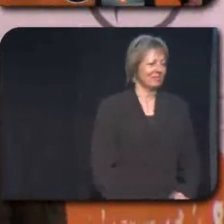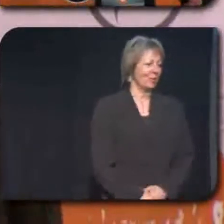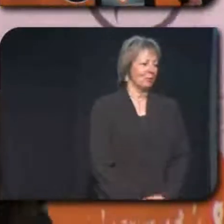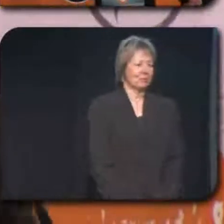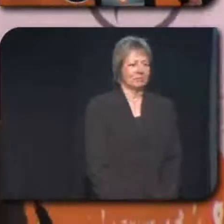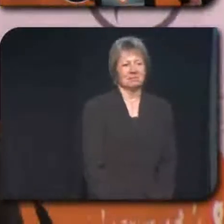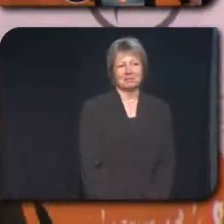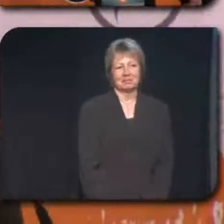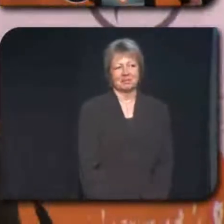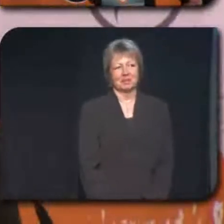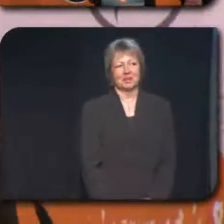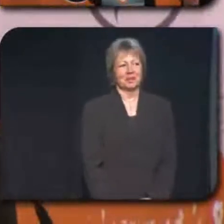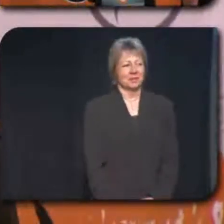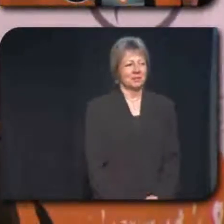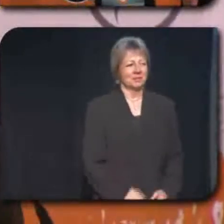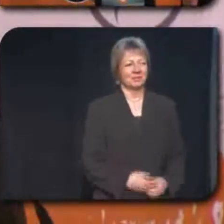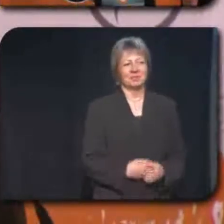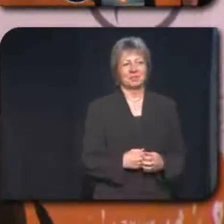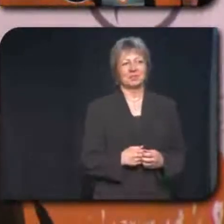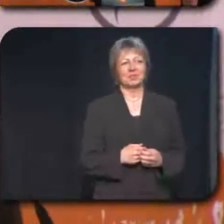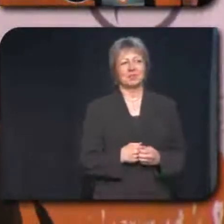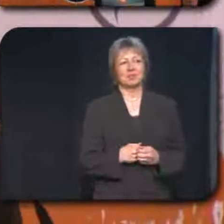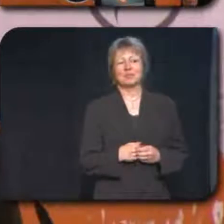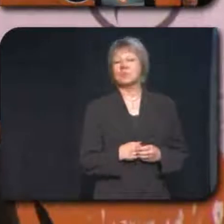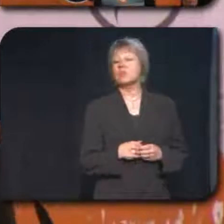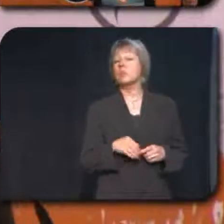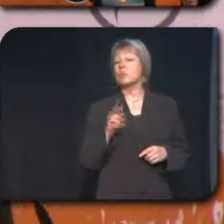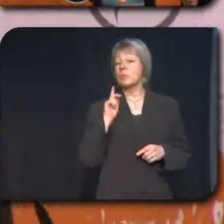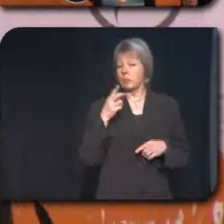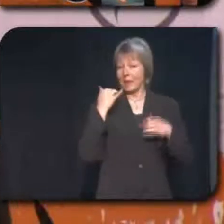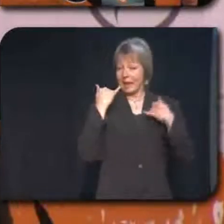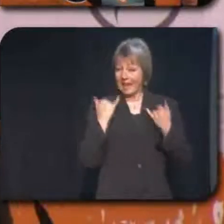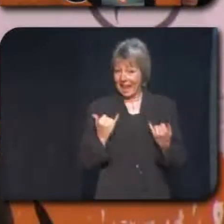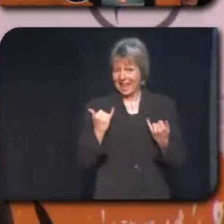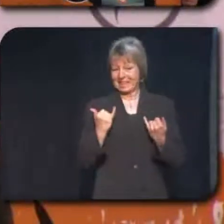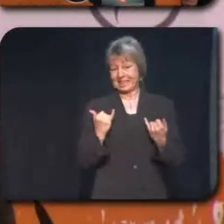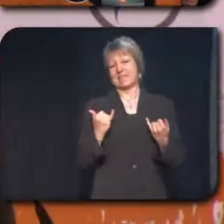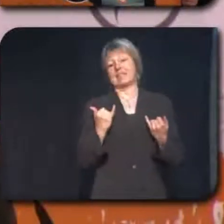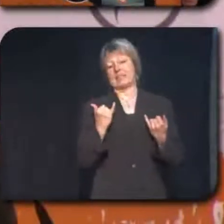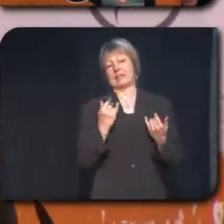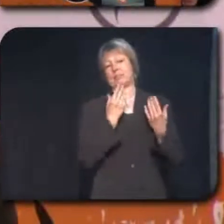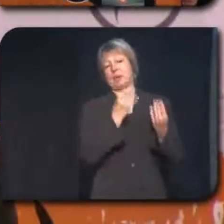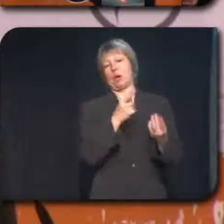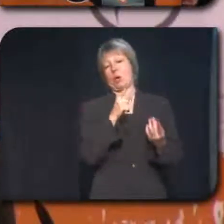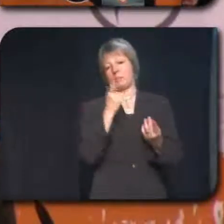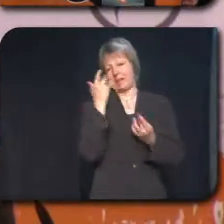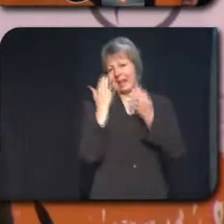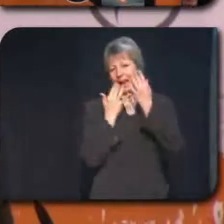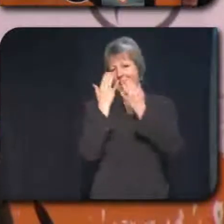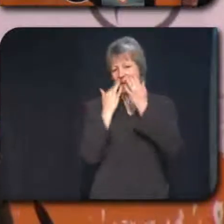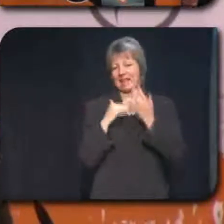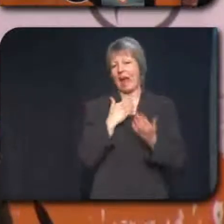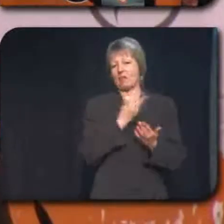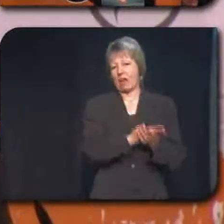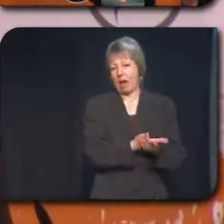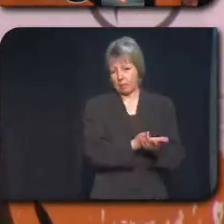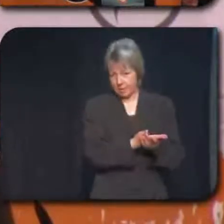jetzt müsst ihr eine Rechenaufgabe lösen und zwar